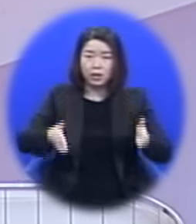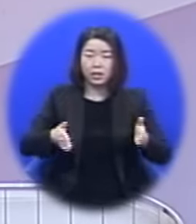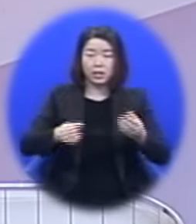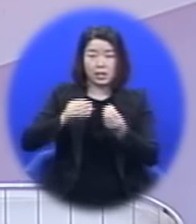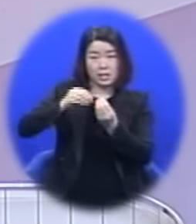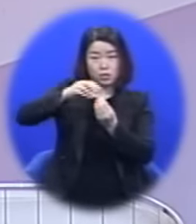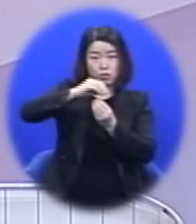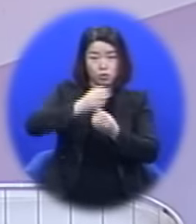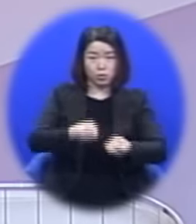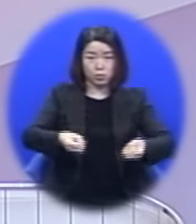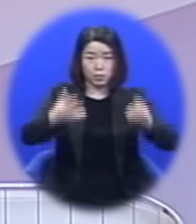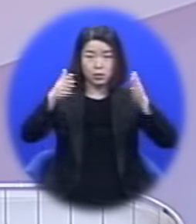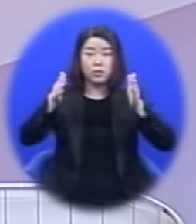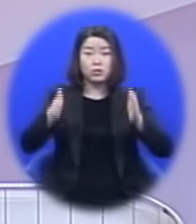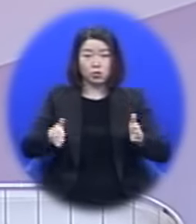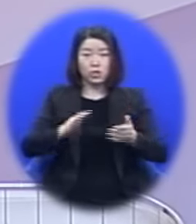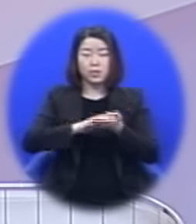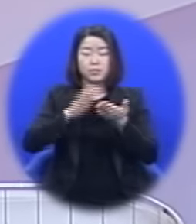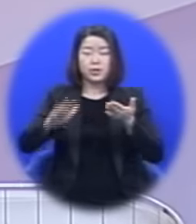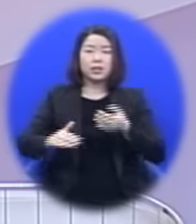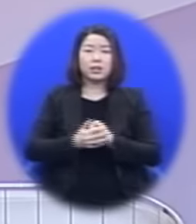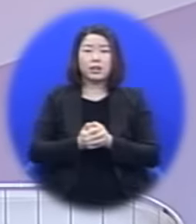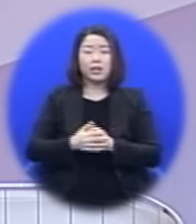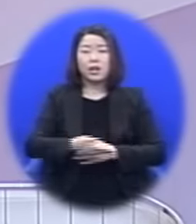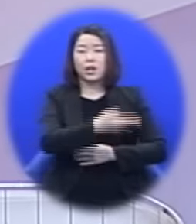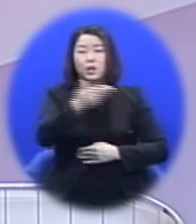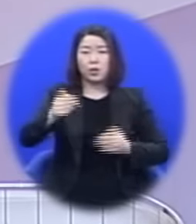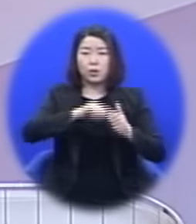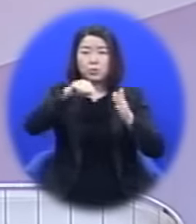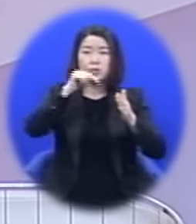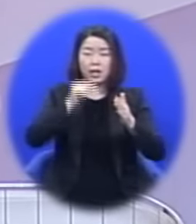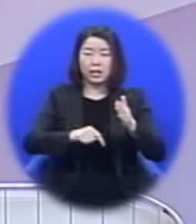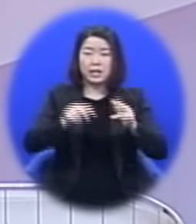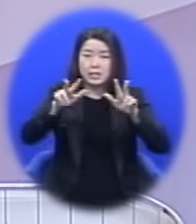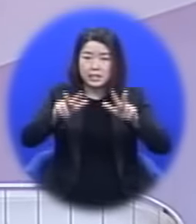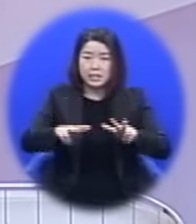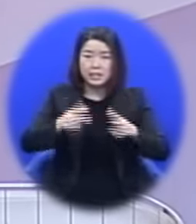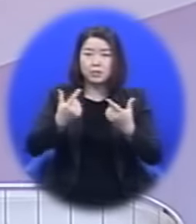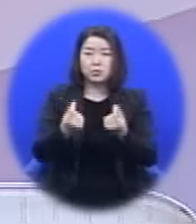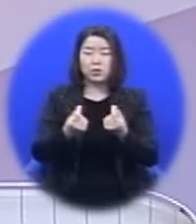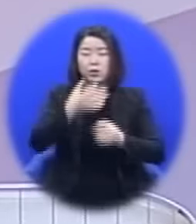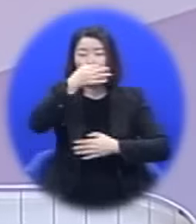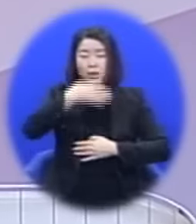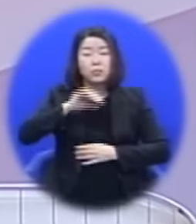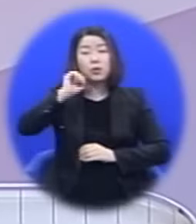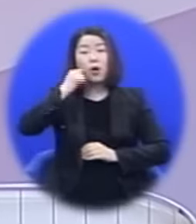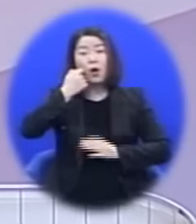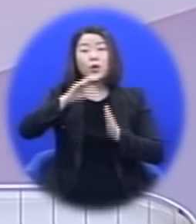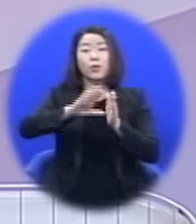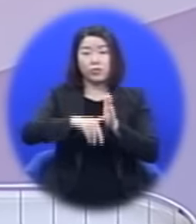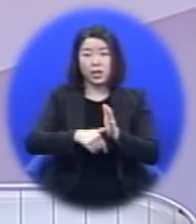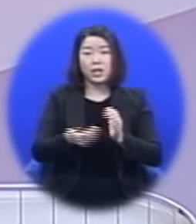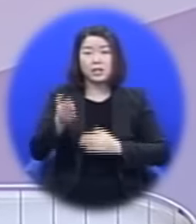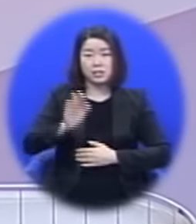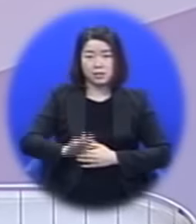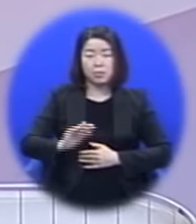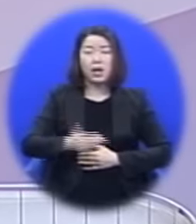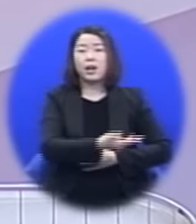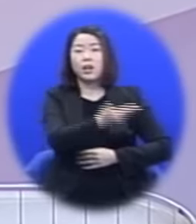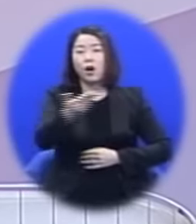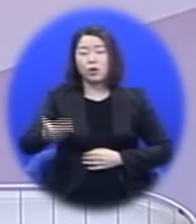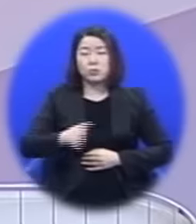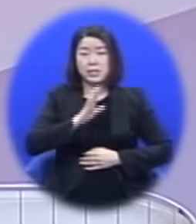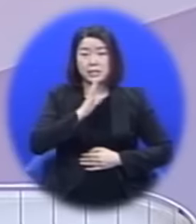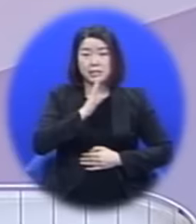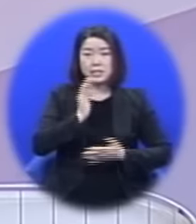명절 주간입니다. 저는 여러분 안에 지금처럼 이렇게 힘들고 어려운 그런 때이지만 여러분이